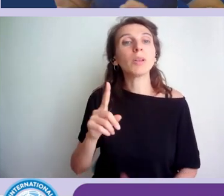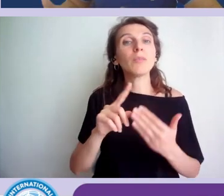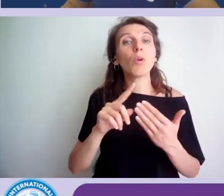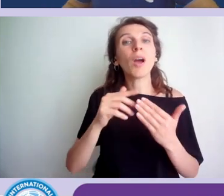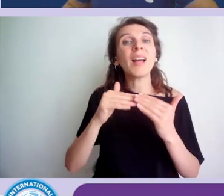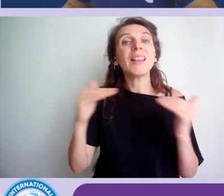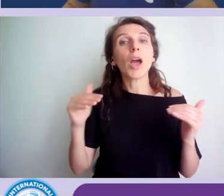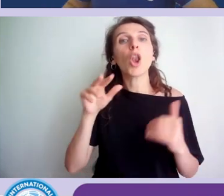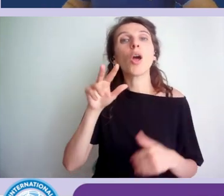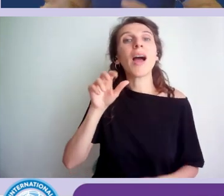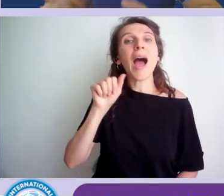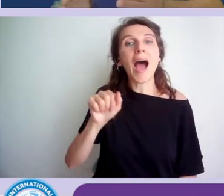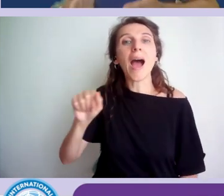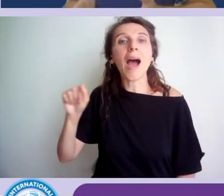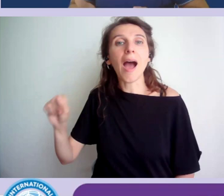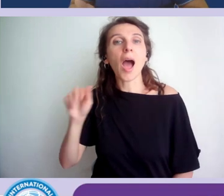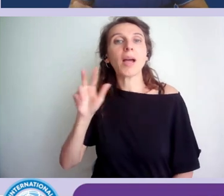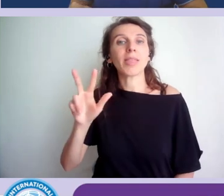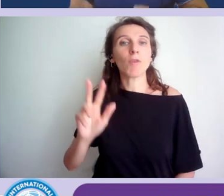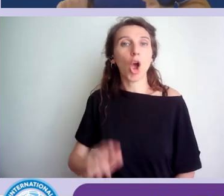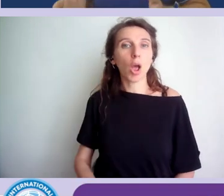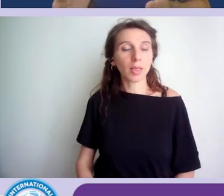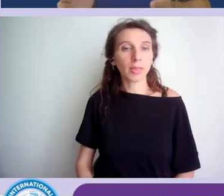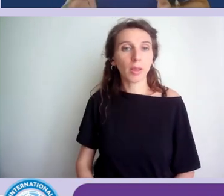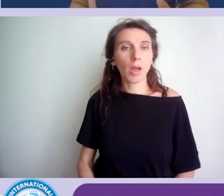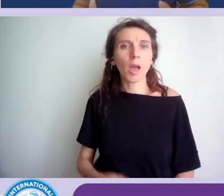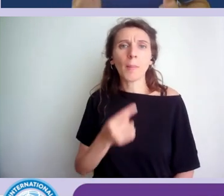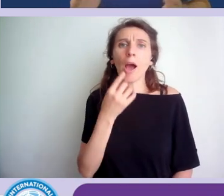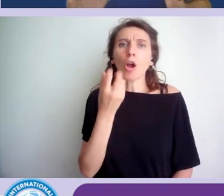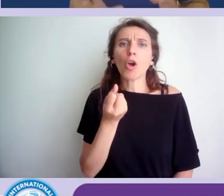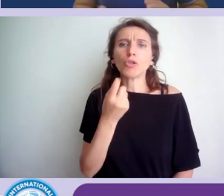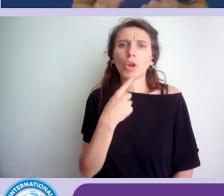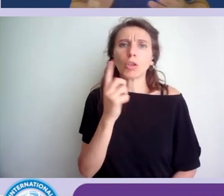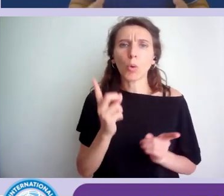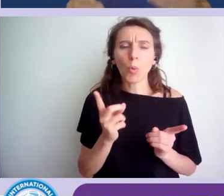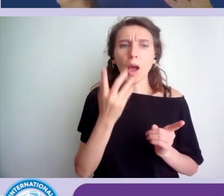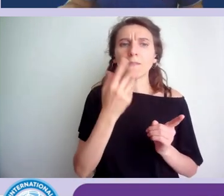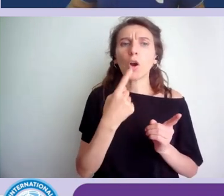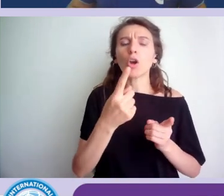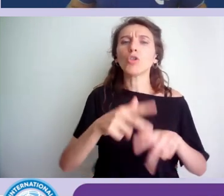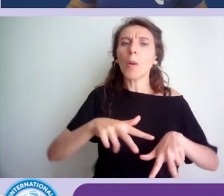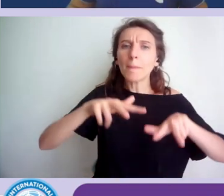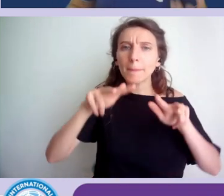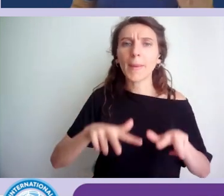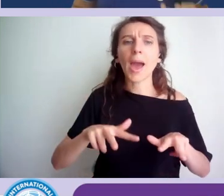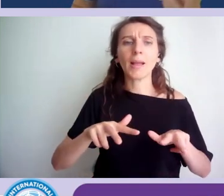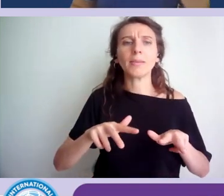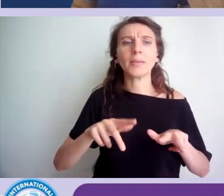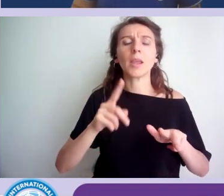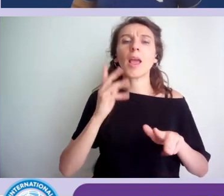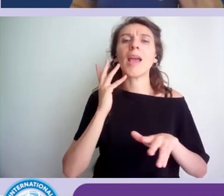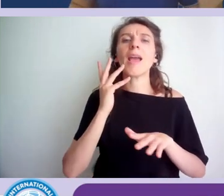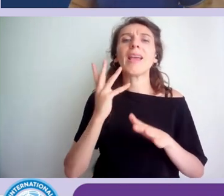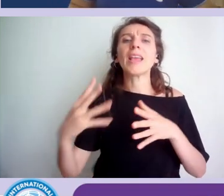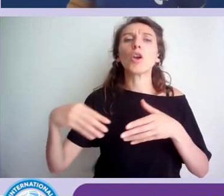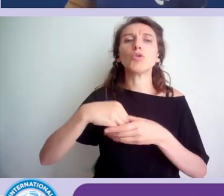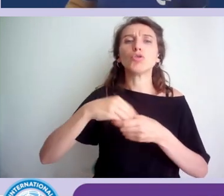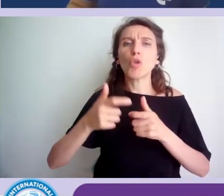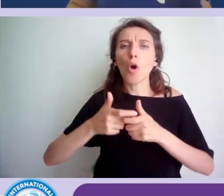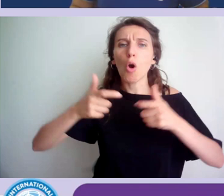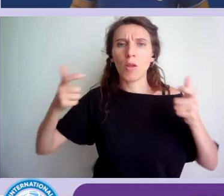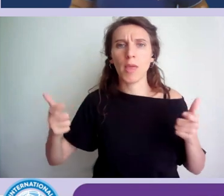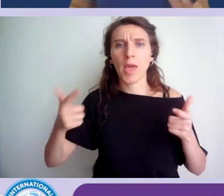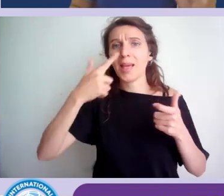livello tripl ma il concetto qual è Se io voglio garantire una maggiore inclusione di diverse tipologie ed